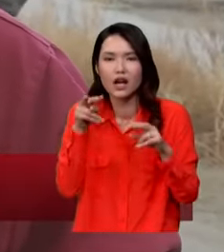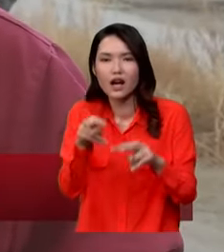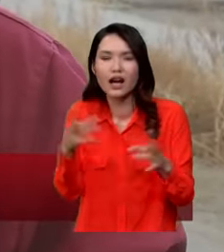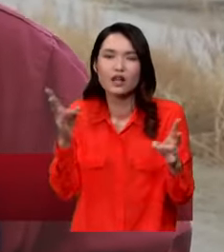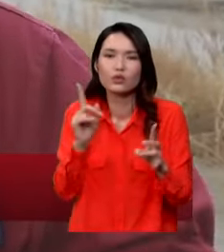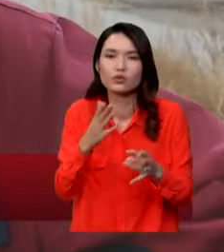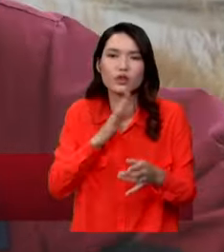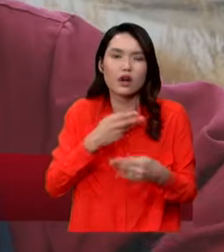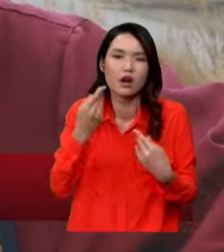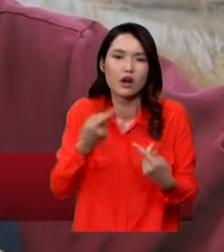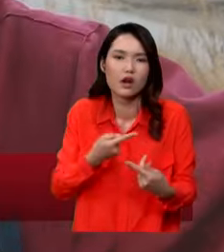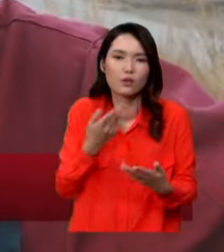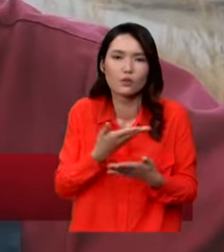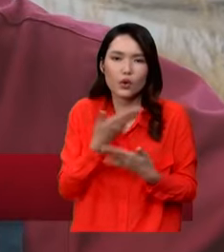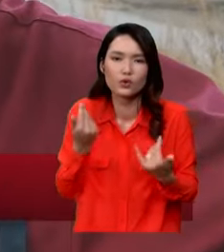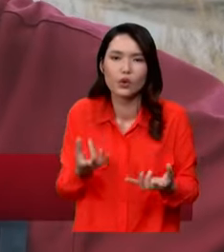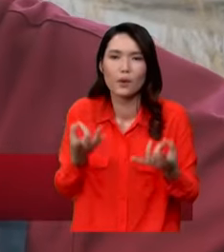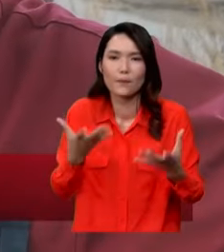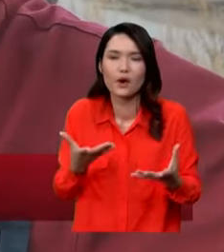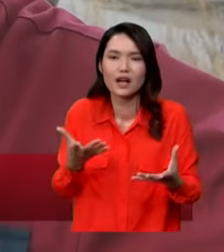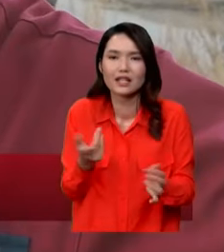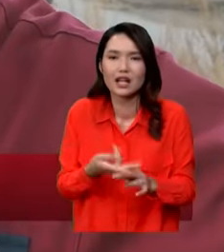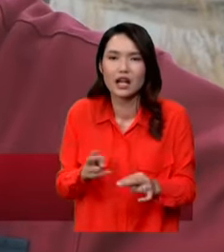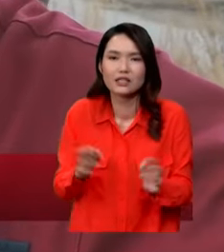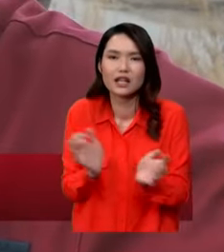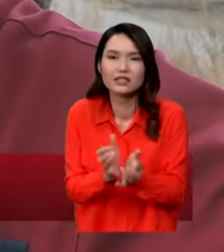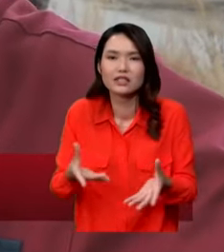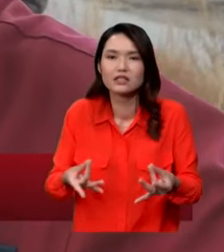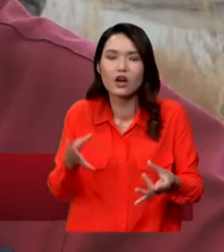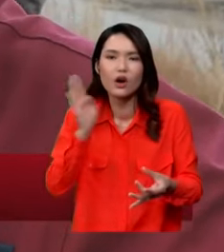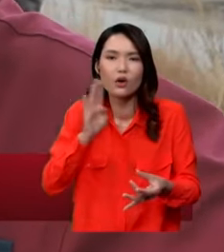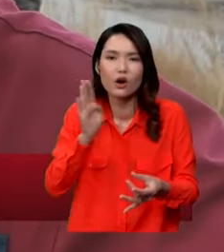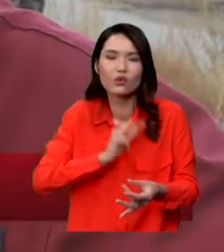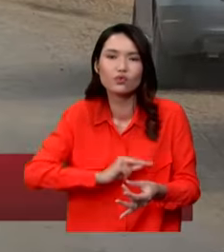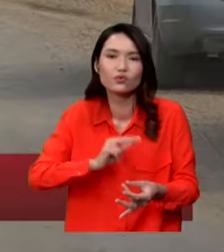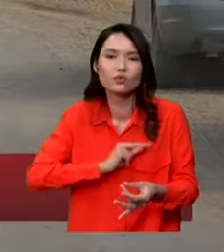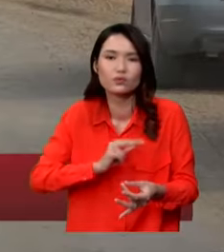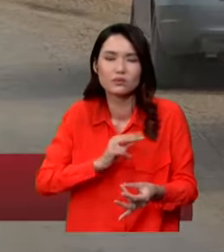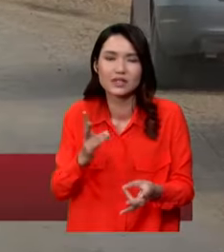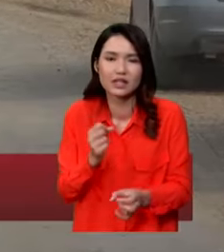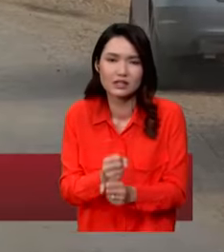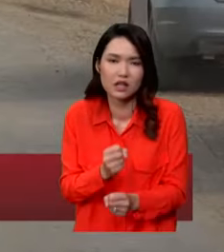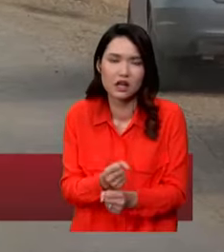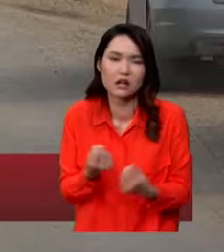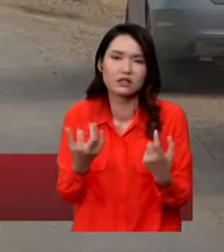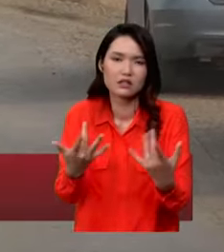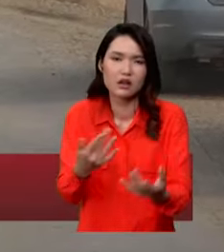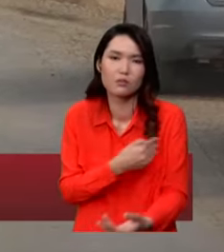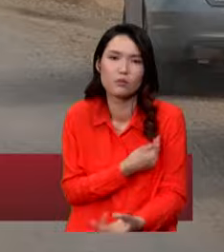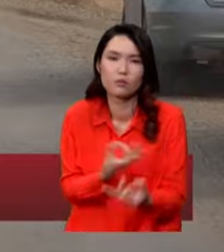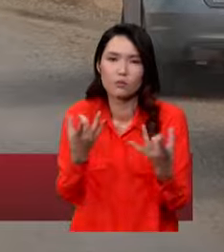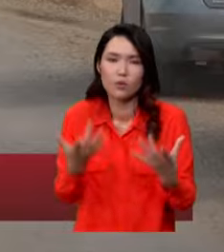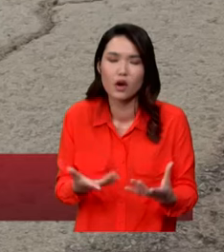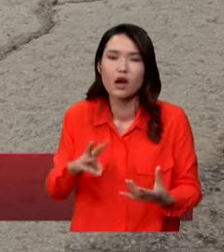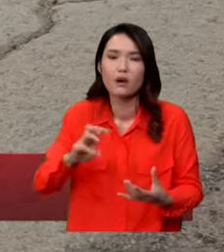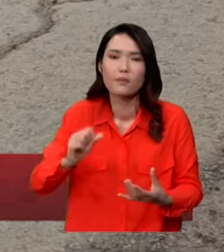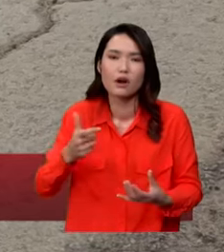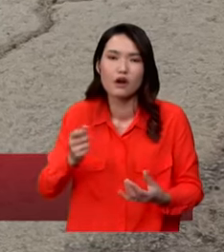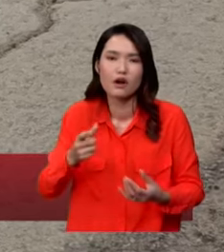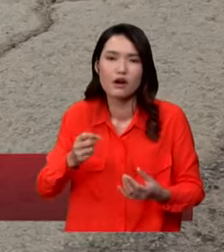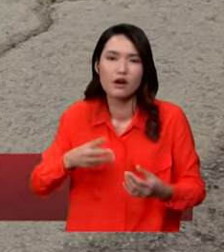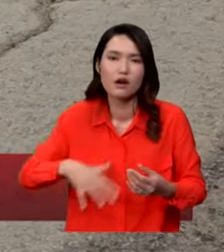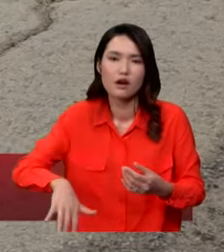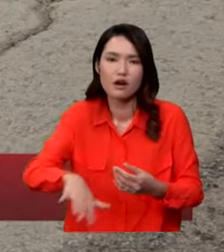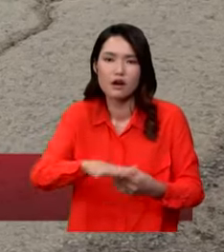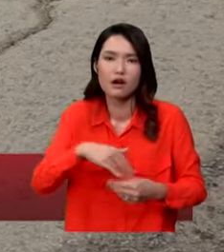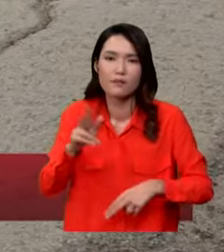жоқпыз. Мына халықшыны жасап берем деген жұмыстарын жасап берсін бізге. Махамбет ауданы Талдыкөл ауылындағы бұл жол